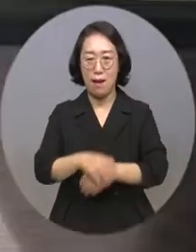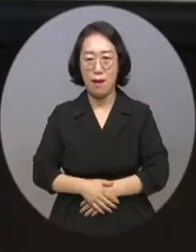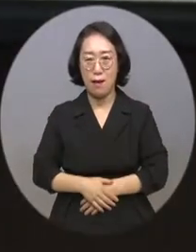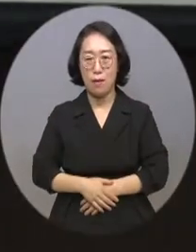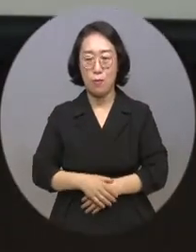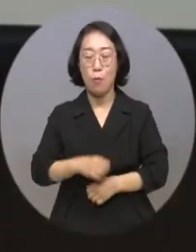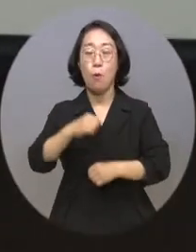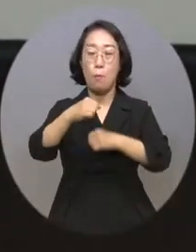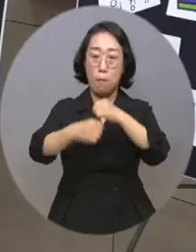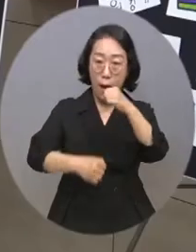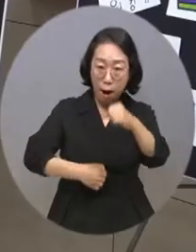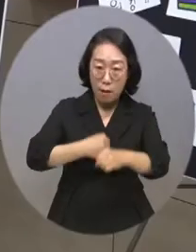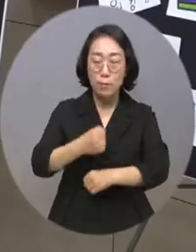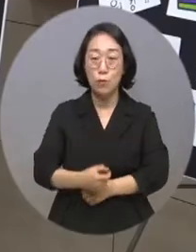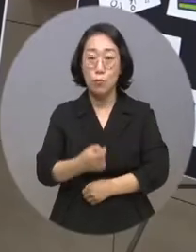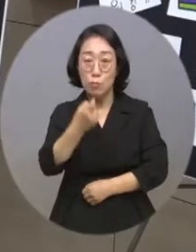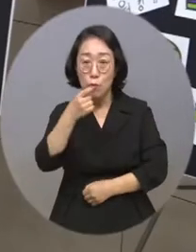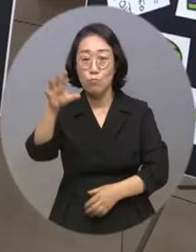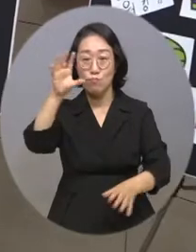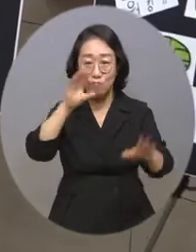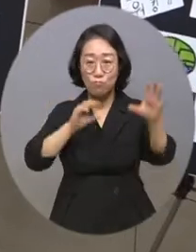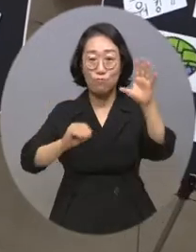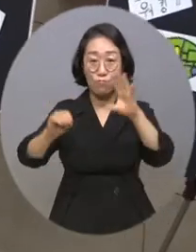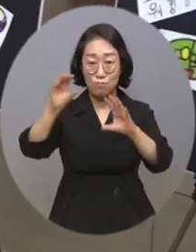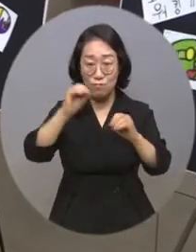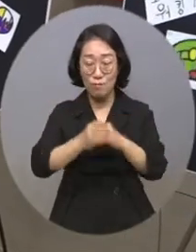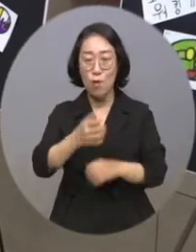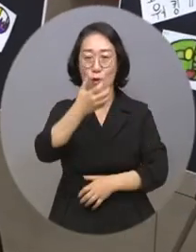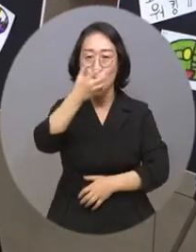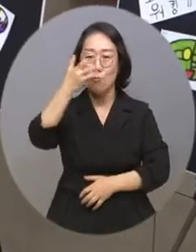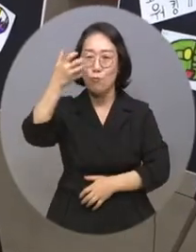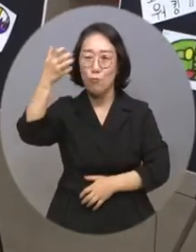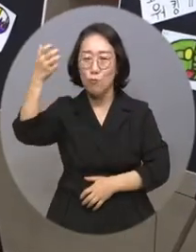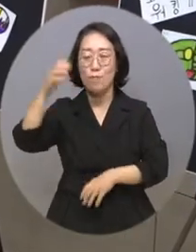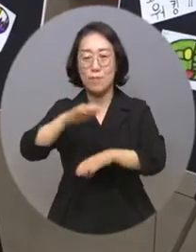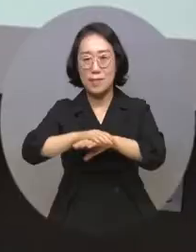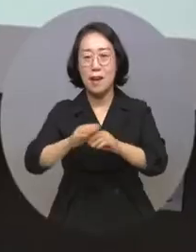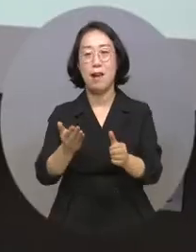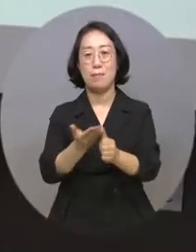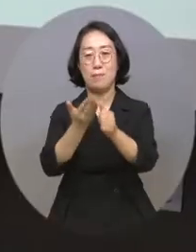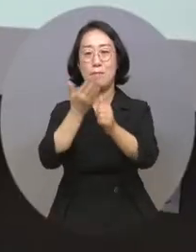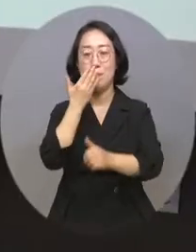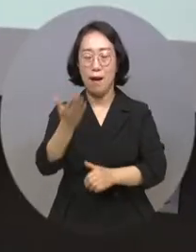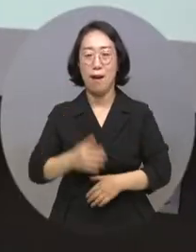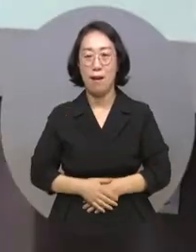틀을 만들어 놓지 않음은 아이들이 꿈이 피어나는 곳이었습니다.